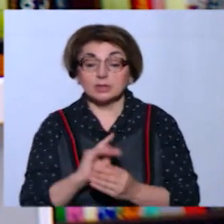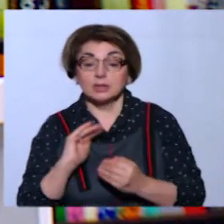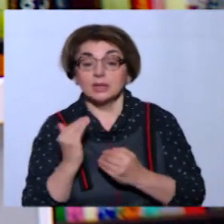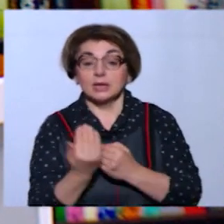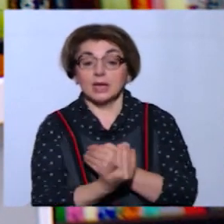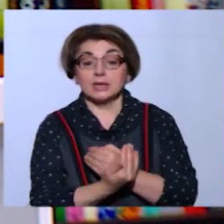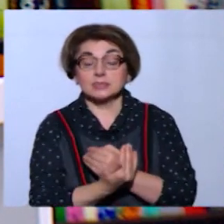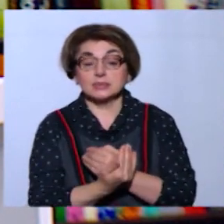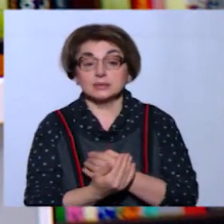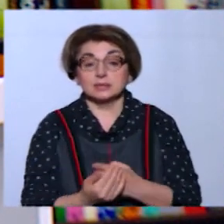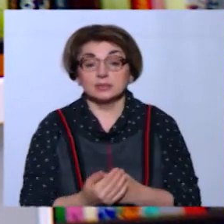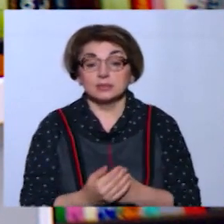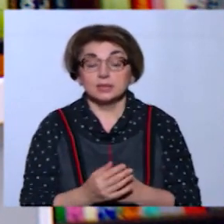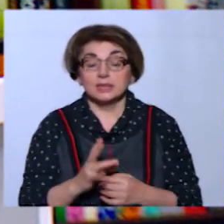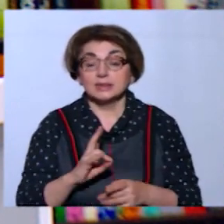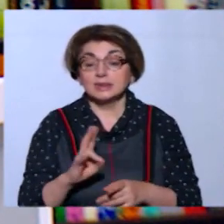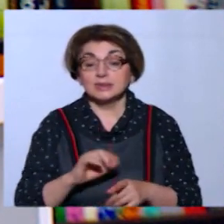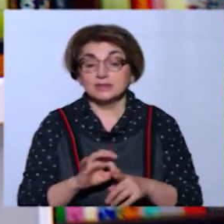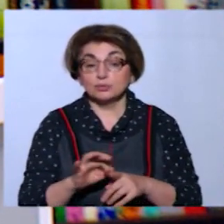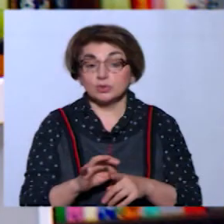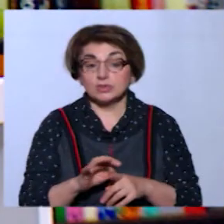გარსით. ნერვი